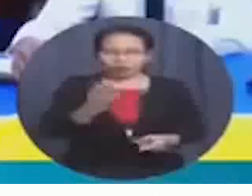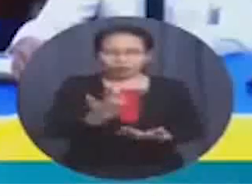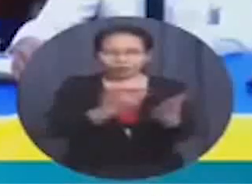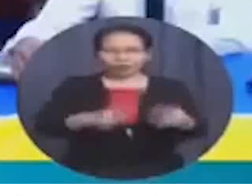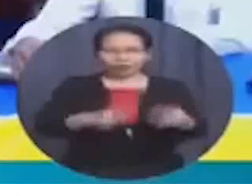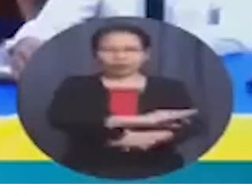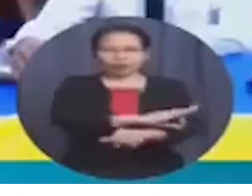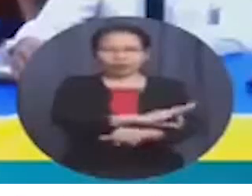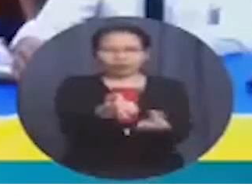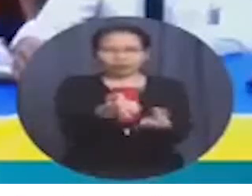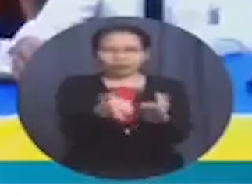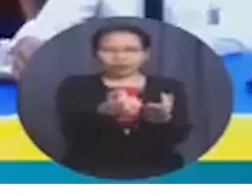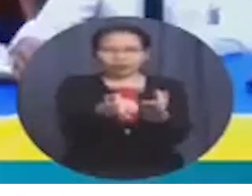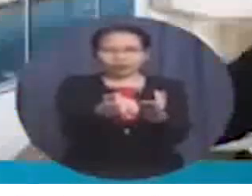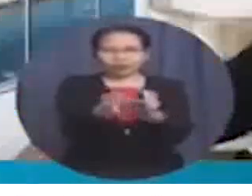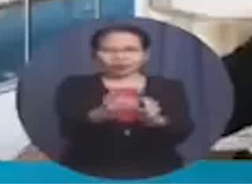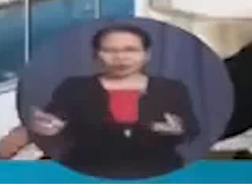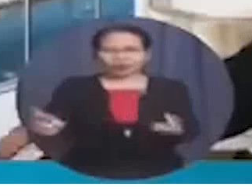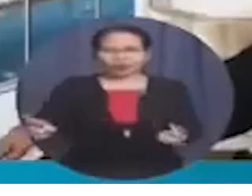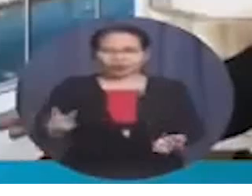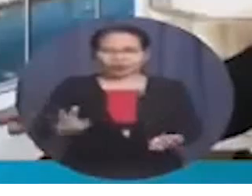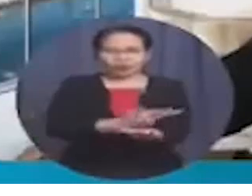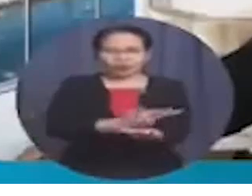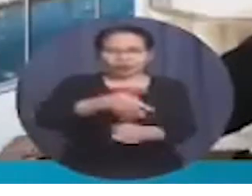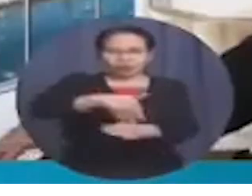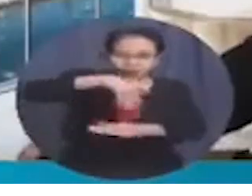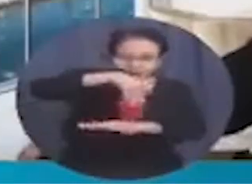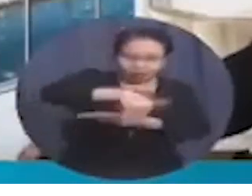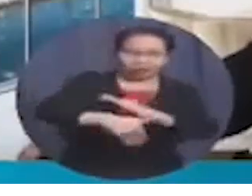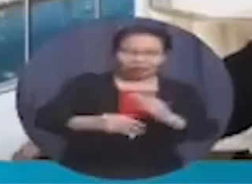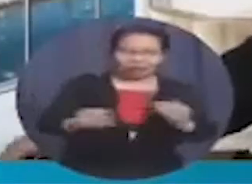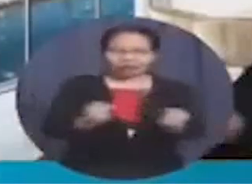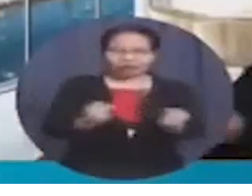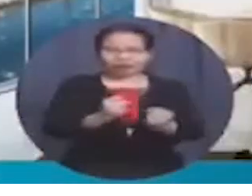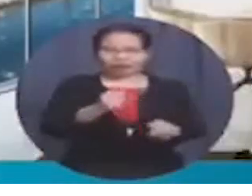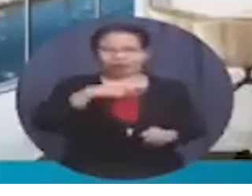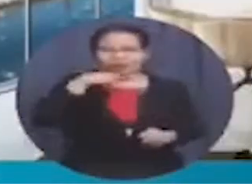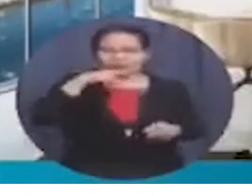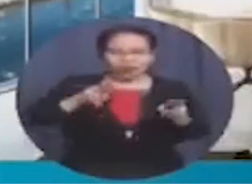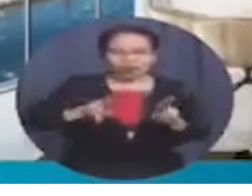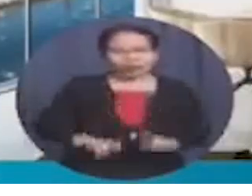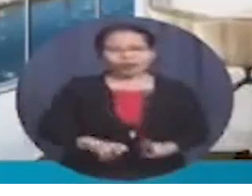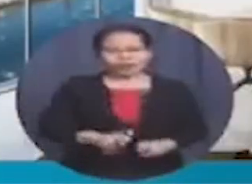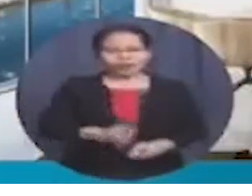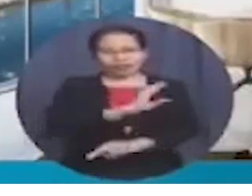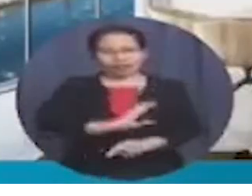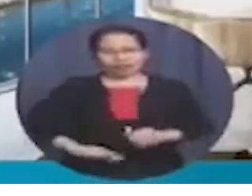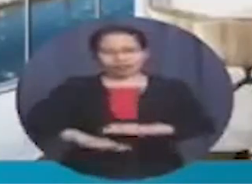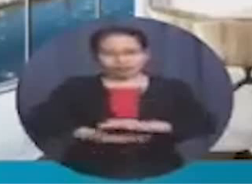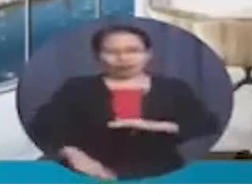yelo, papakainin ng yelo yung kanilang tupa sa gabi. Hindi nangyari na si